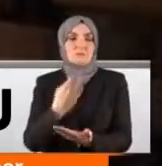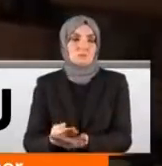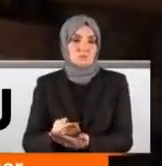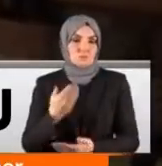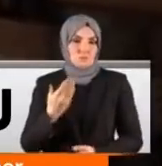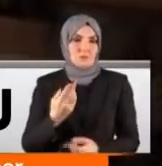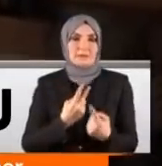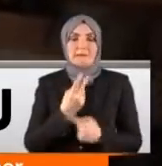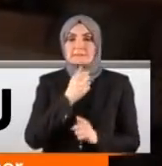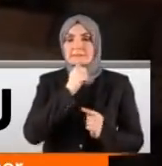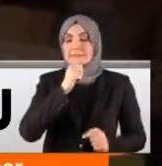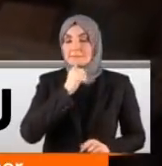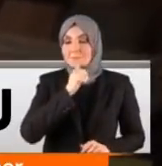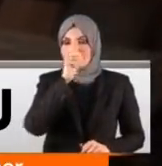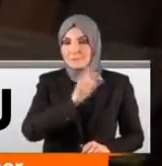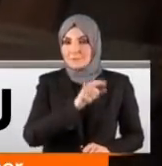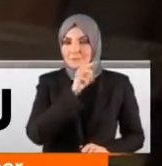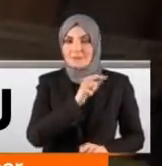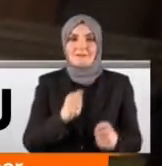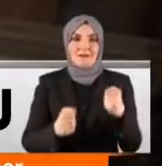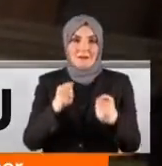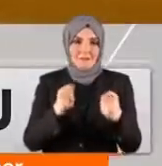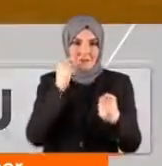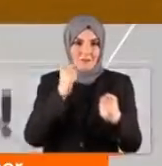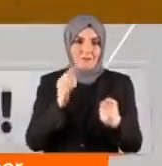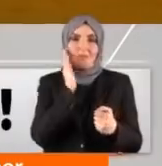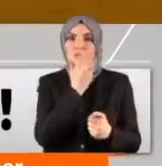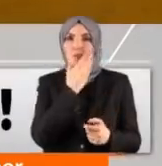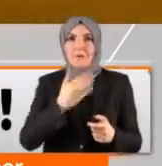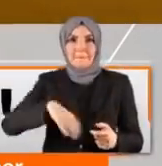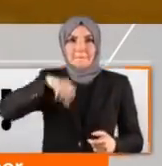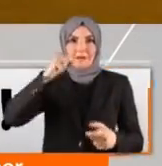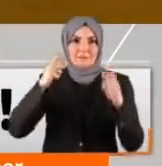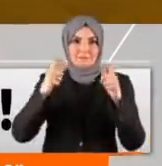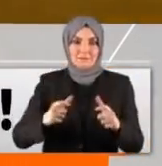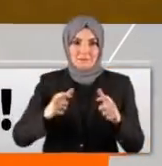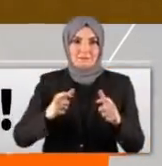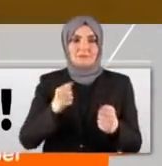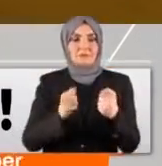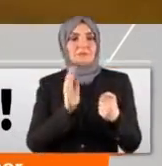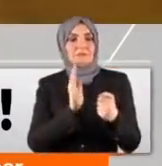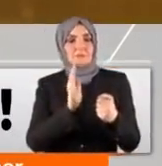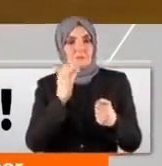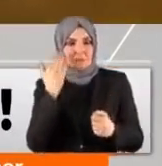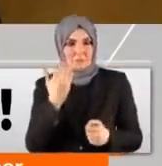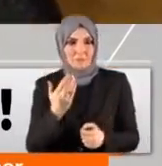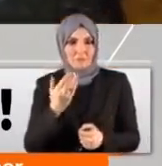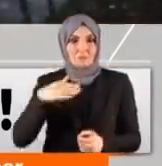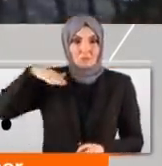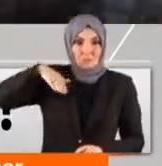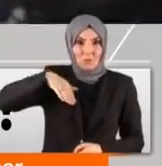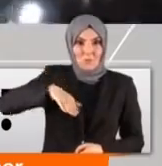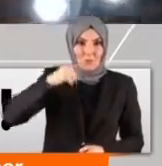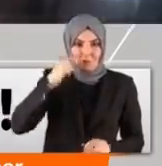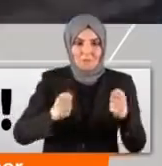Yasir Güneş otomobiliyle Tokat Kent merkezinde sihir halindeydi yokuş aşağı ilerlerken araç kontrolden çıktı siteyi